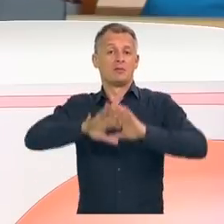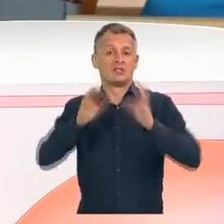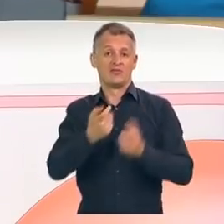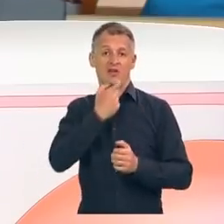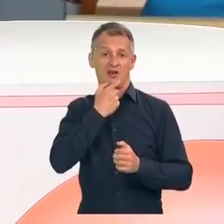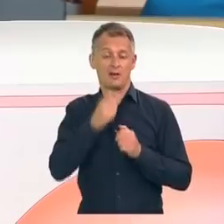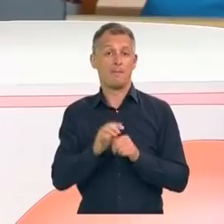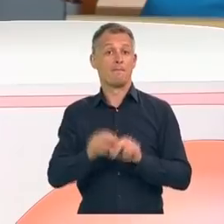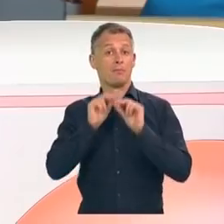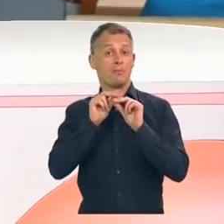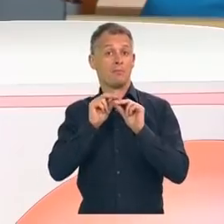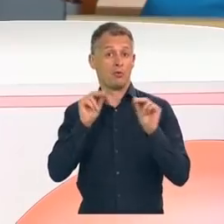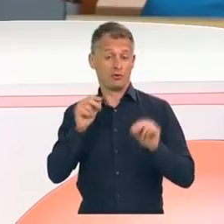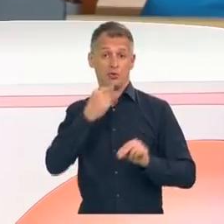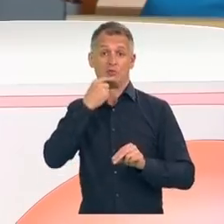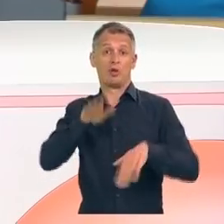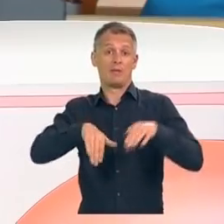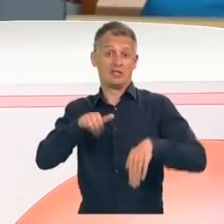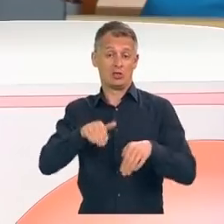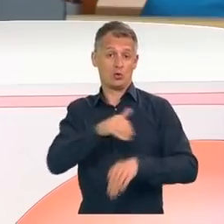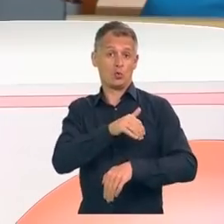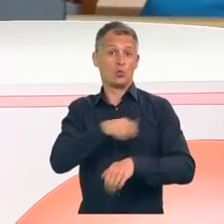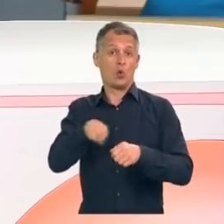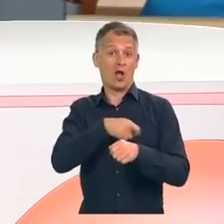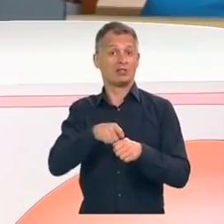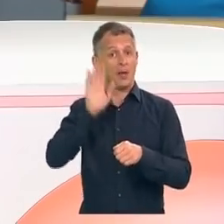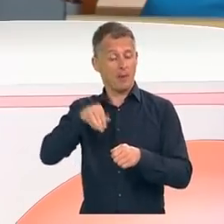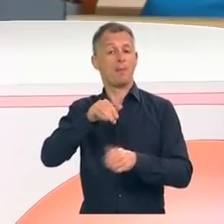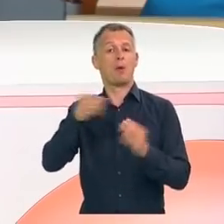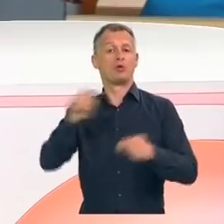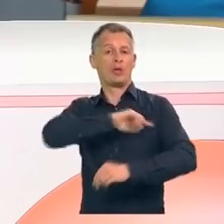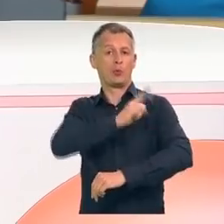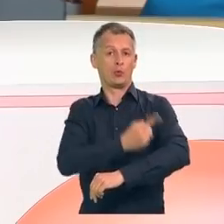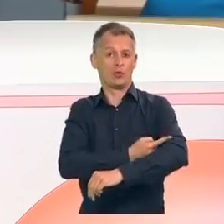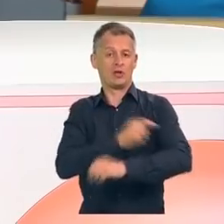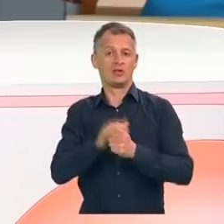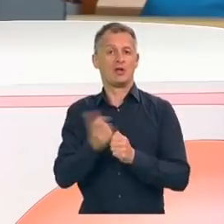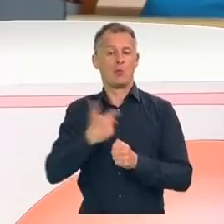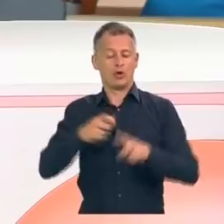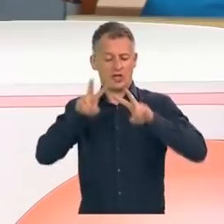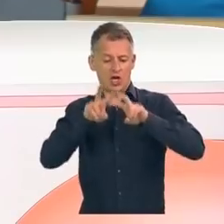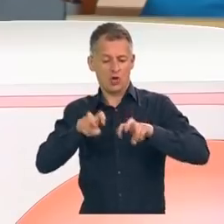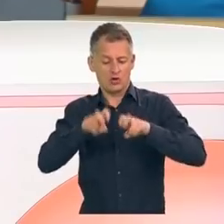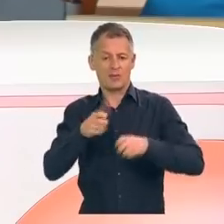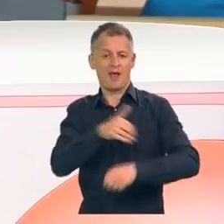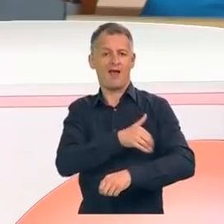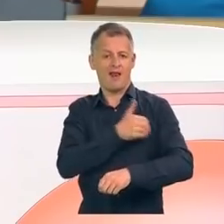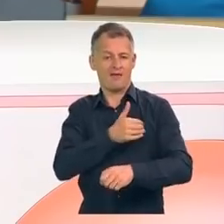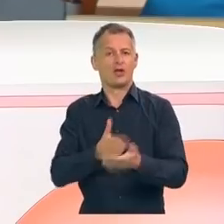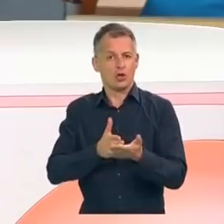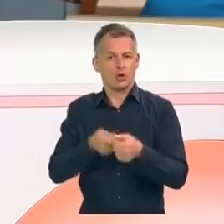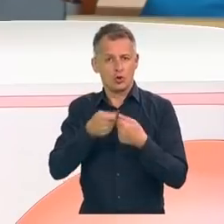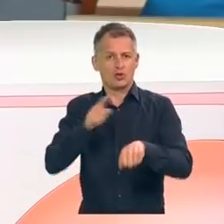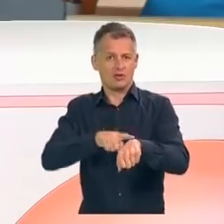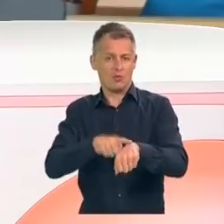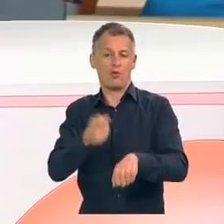preuniversitar. Profesorul, spune ministrul educației, va avea astfel mai multă autonomie încât să-i poată evalua pe elev constant pe parcursul întregului an